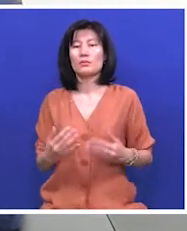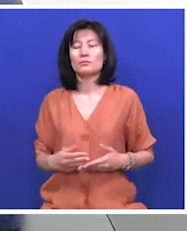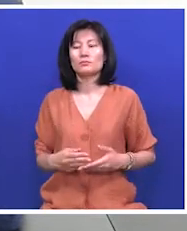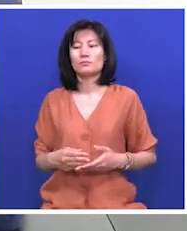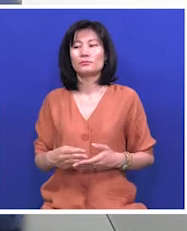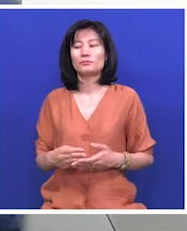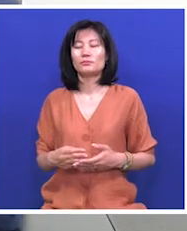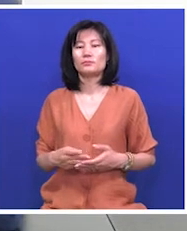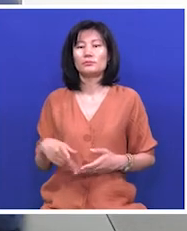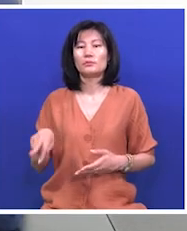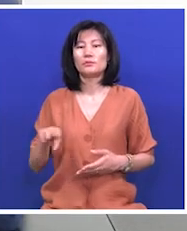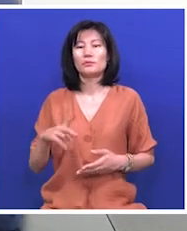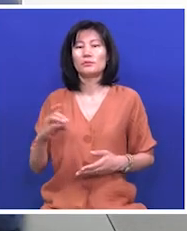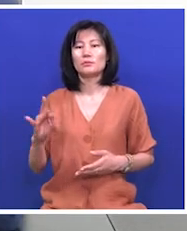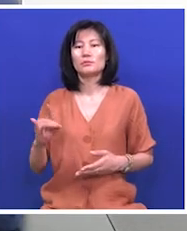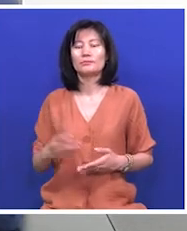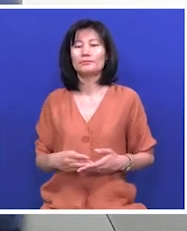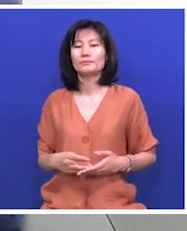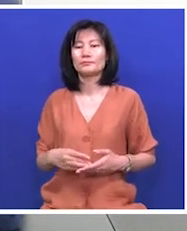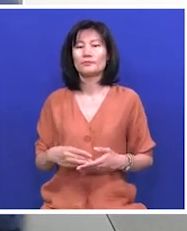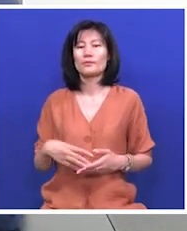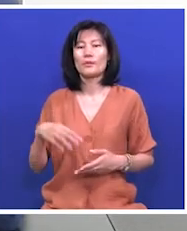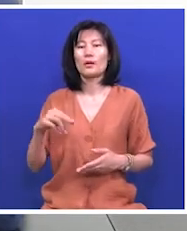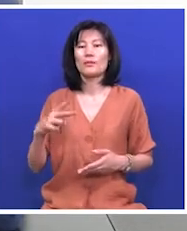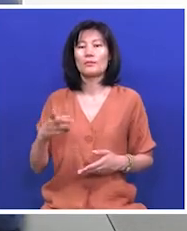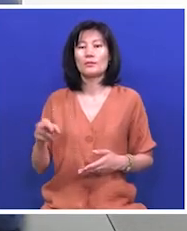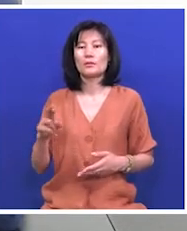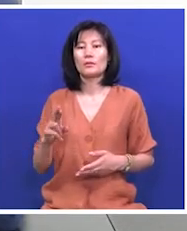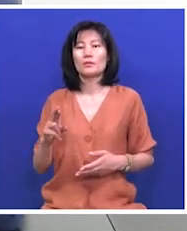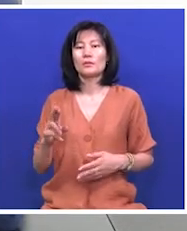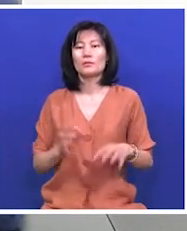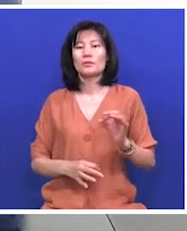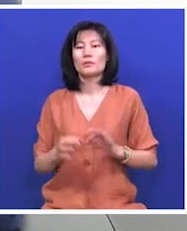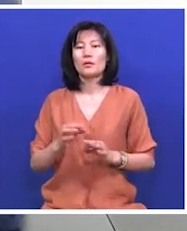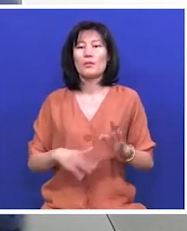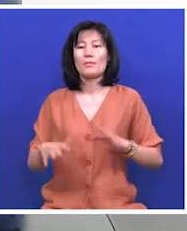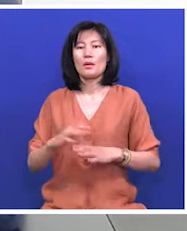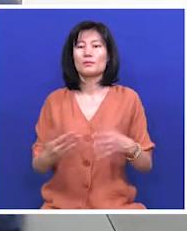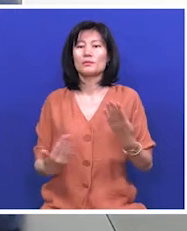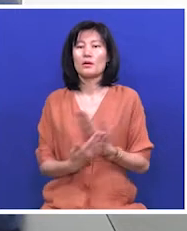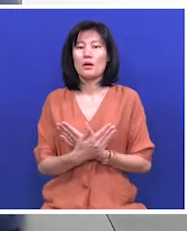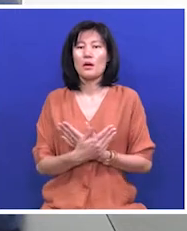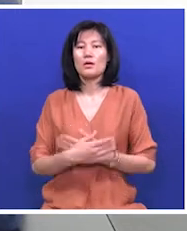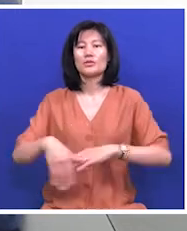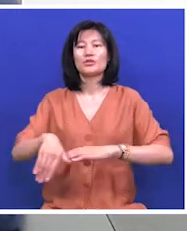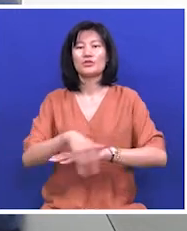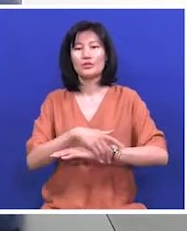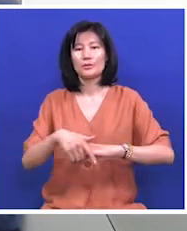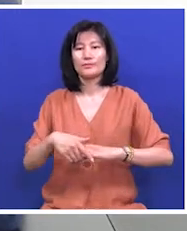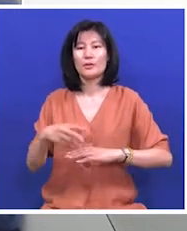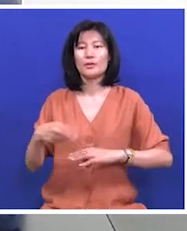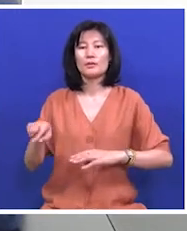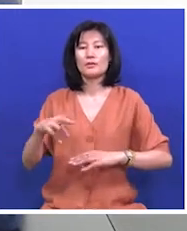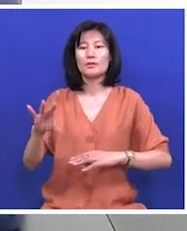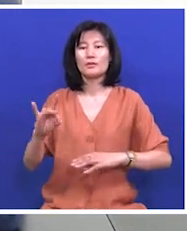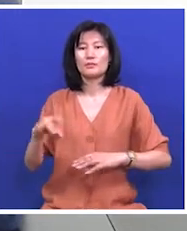байланысты қазір ясы деген подстанса соғылып жатыр. Ол дегеніміз мынау бүкіл жаңадан соғылып жатқан объектілерге